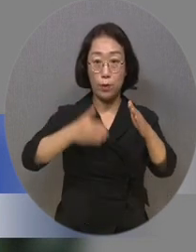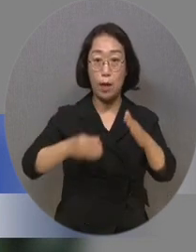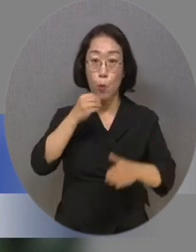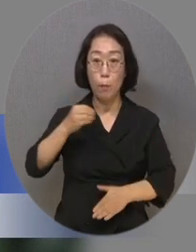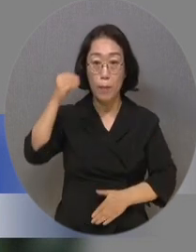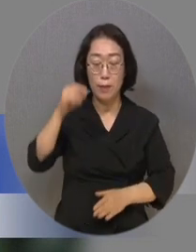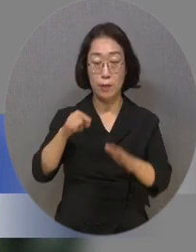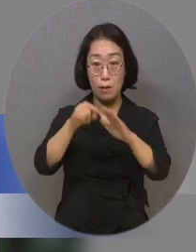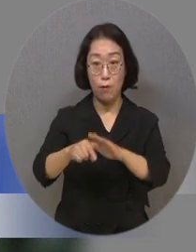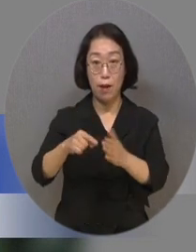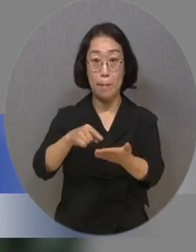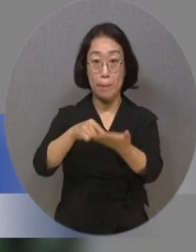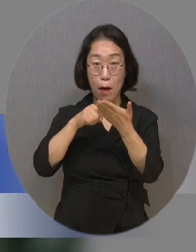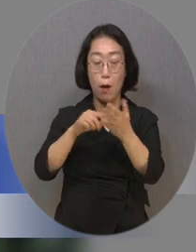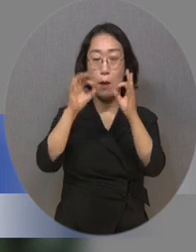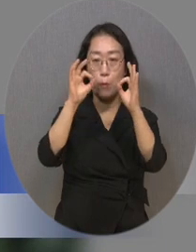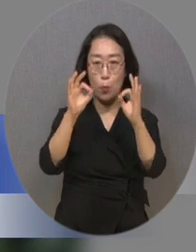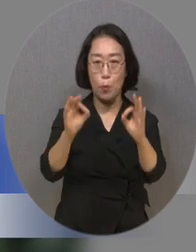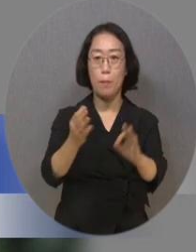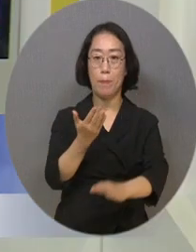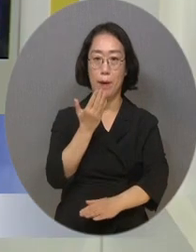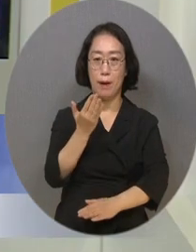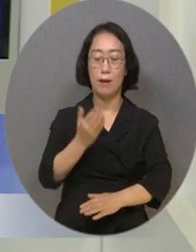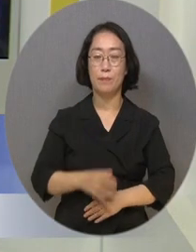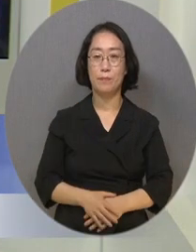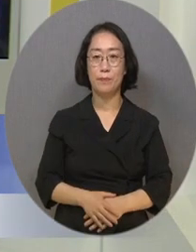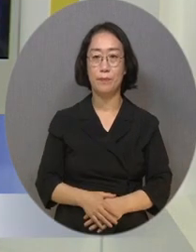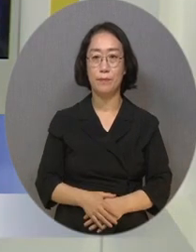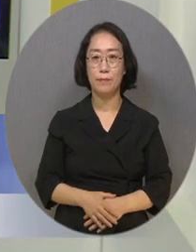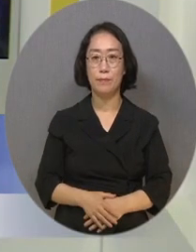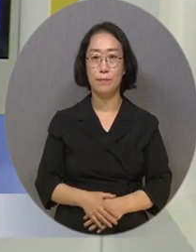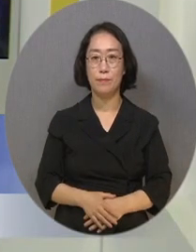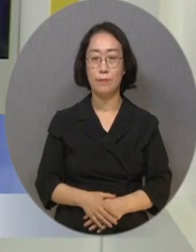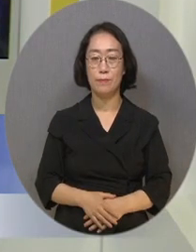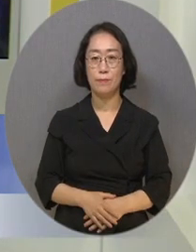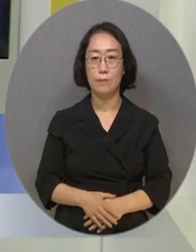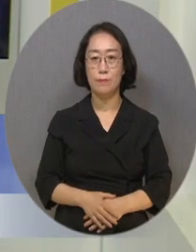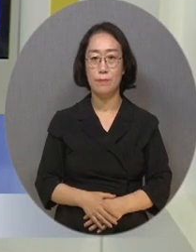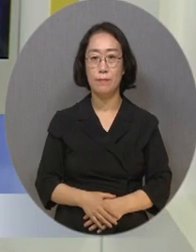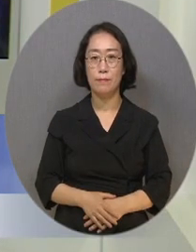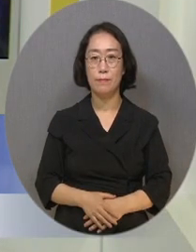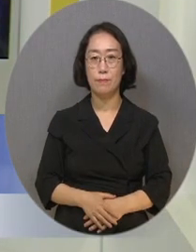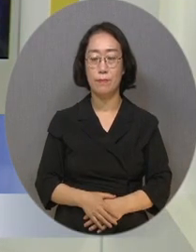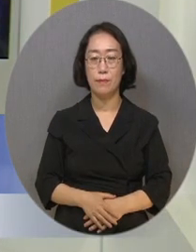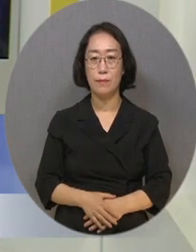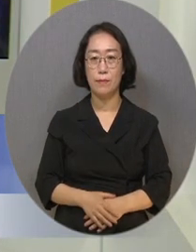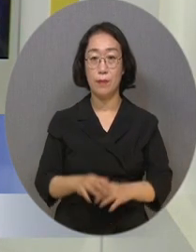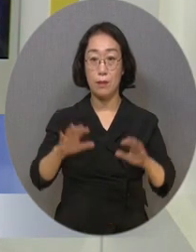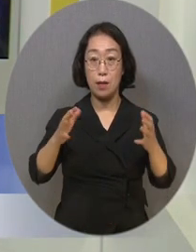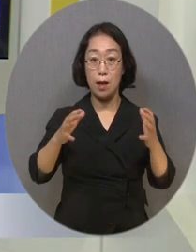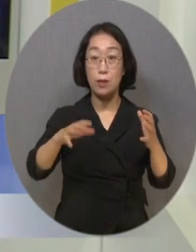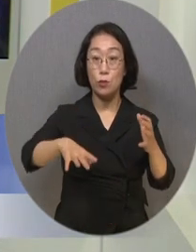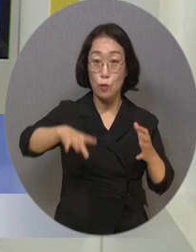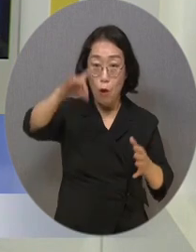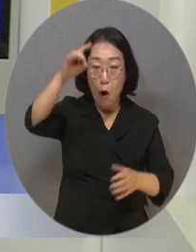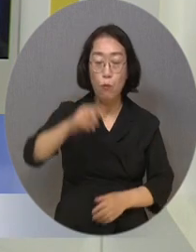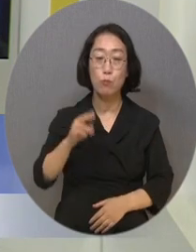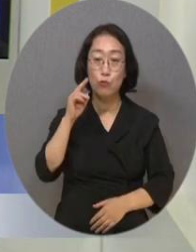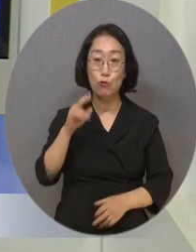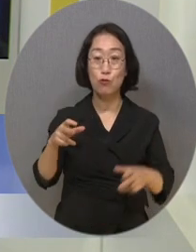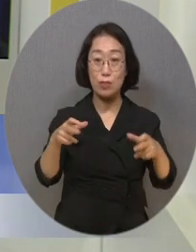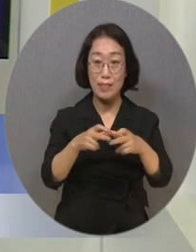홈페이지에서 확인할 수 있습니다 다음 웹페어뉴스로는 국내 최초로 중증장애인